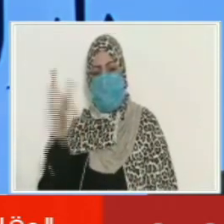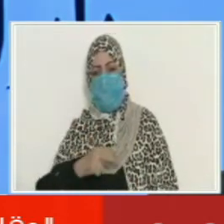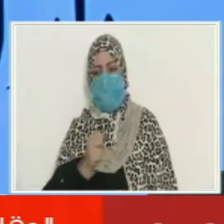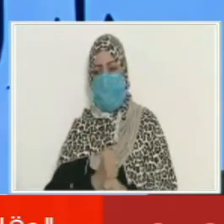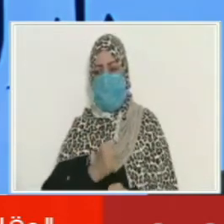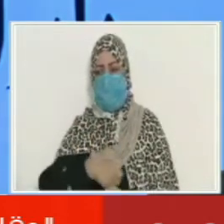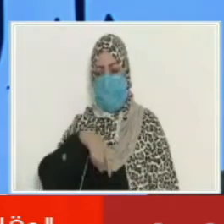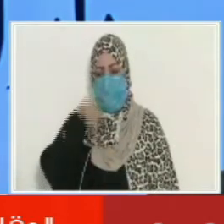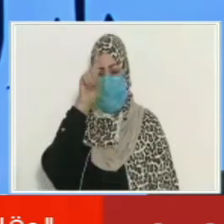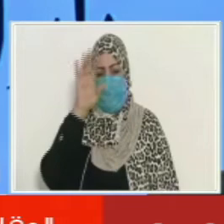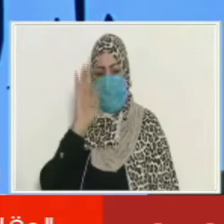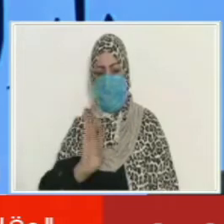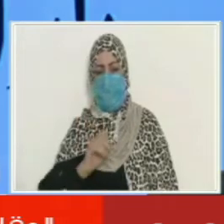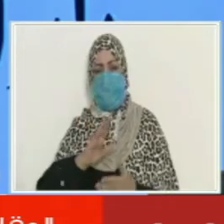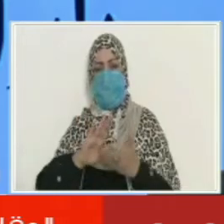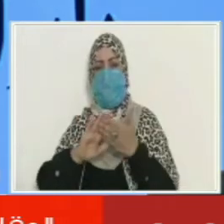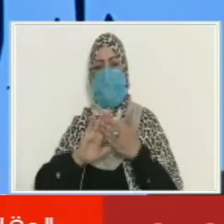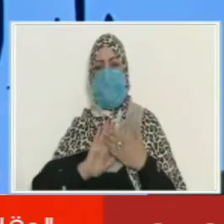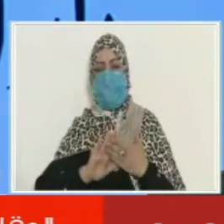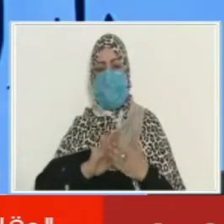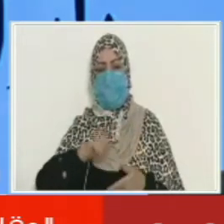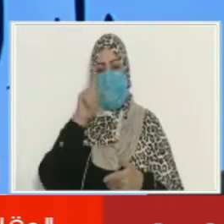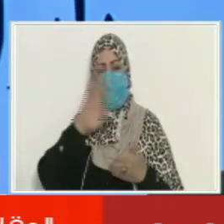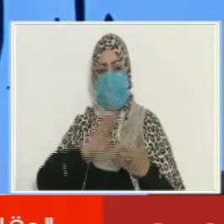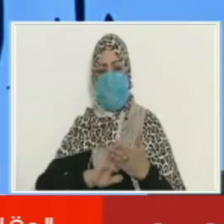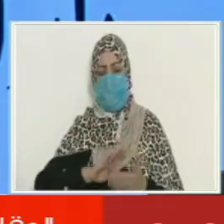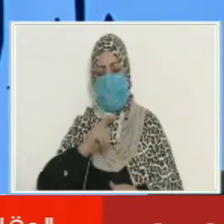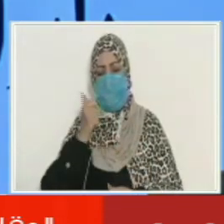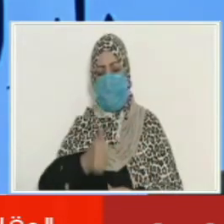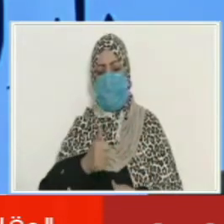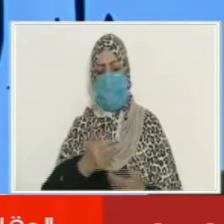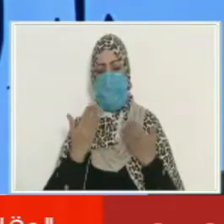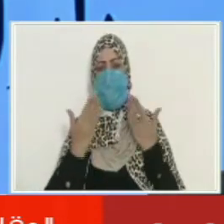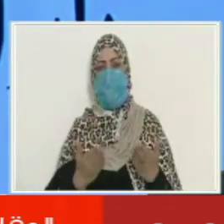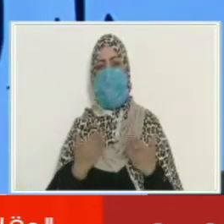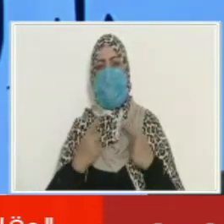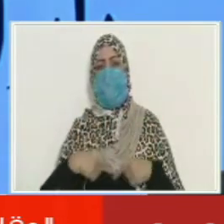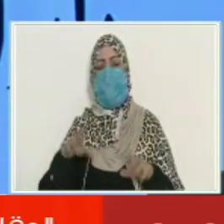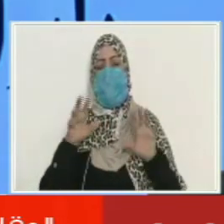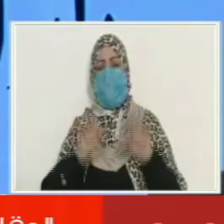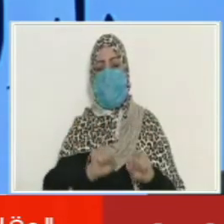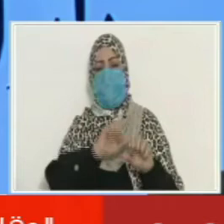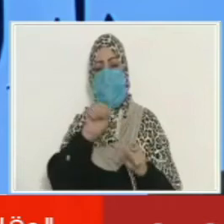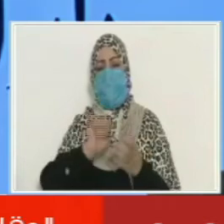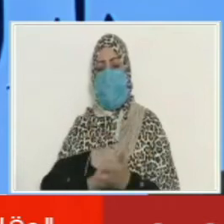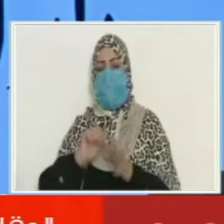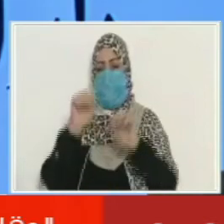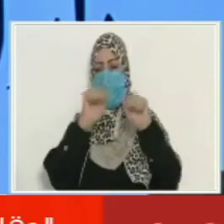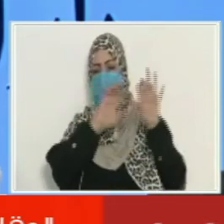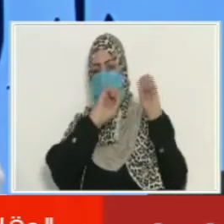نصابه، وأن يرد المهجرين إلى ديارهم سالمين غانمين، ويرفع عنهم أيض الظلم